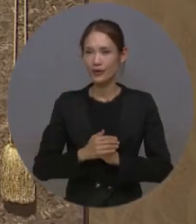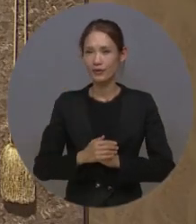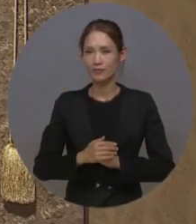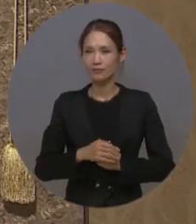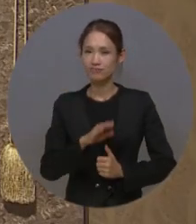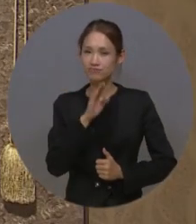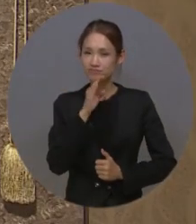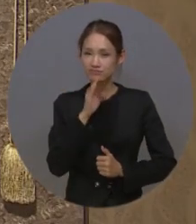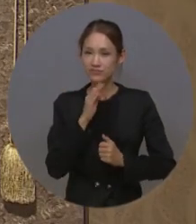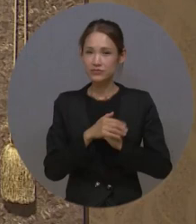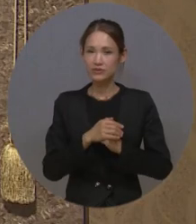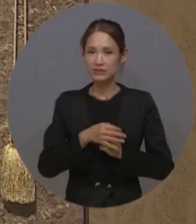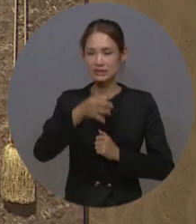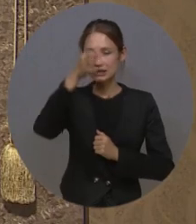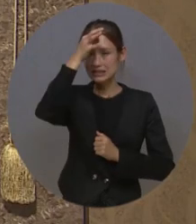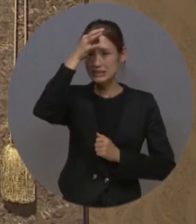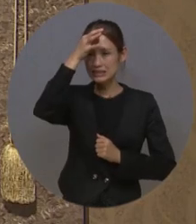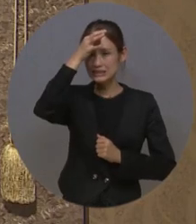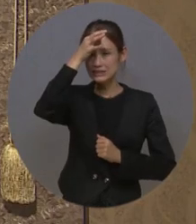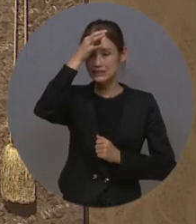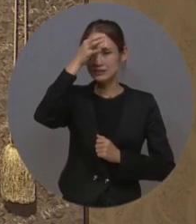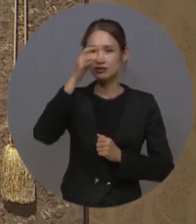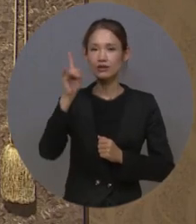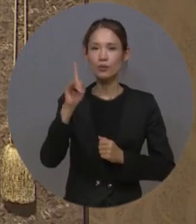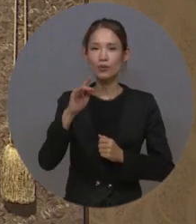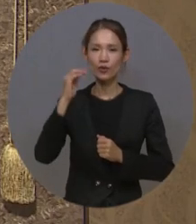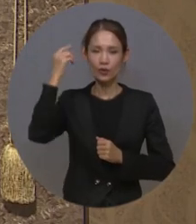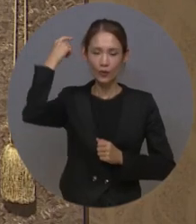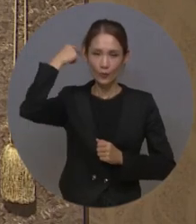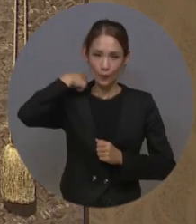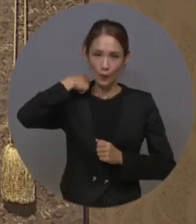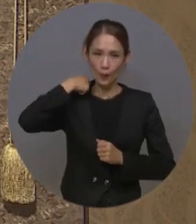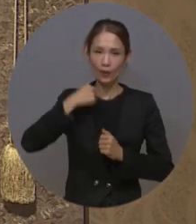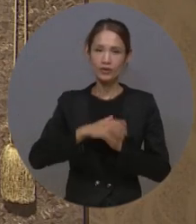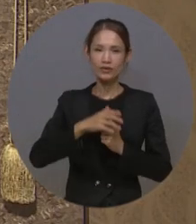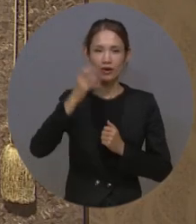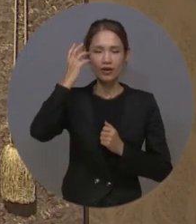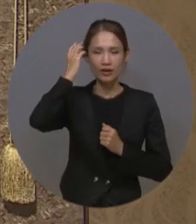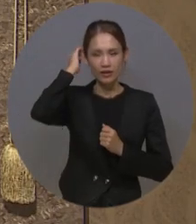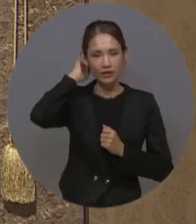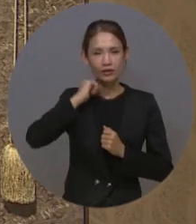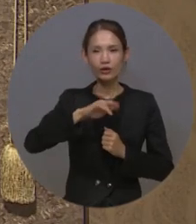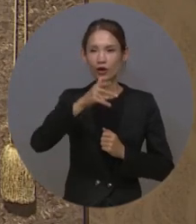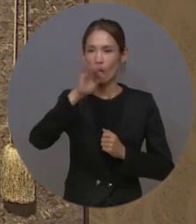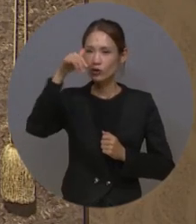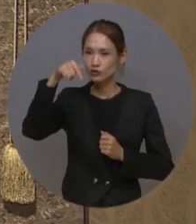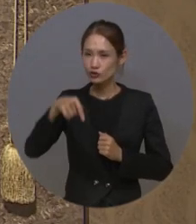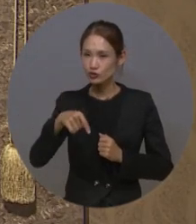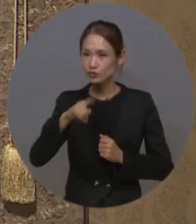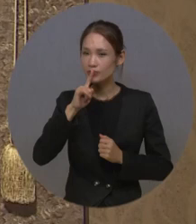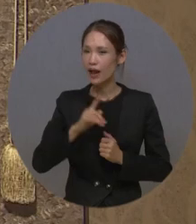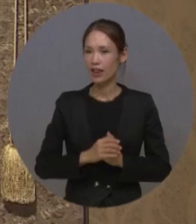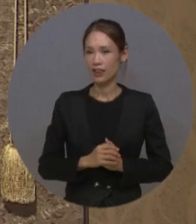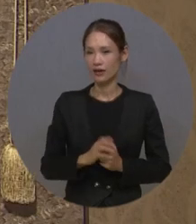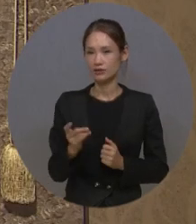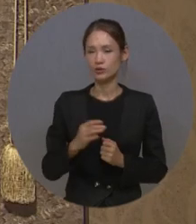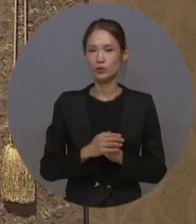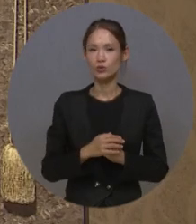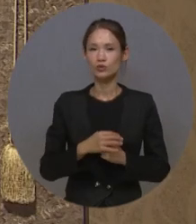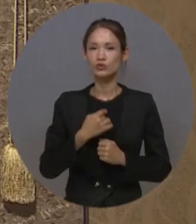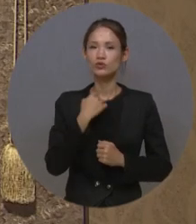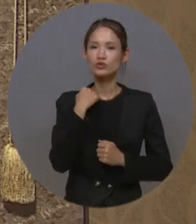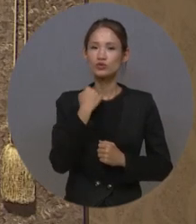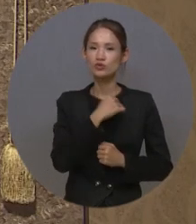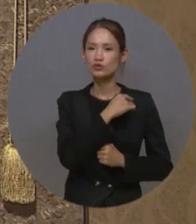그렇지만 네. 기능적 측면에서 보면 이 목, 경추를 얘기할 수 있고요. 예. 그다음에 숨, 이 앞쪽에 있는